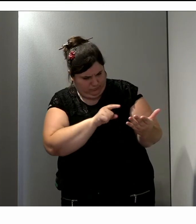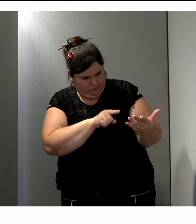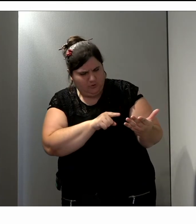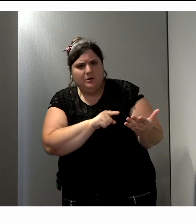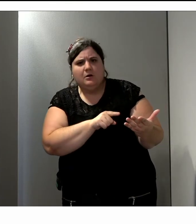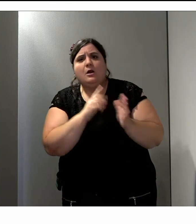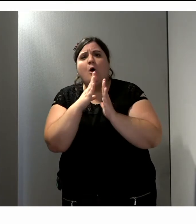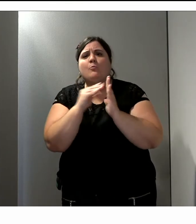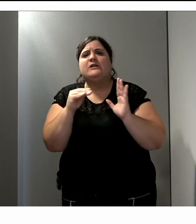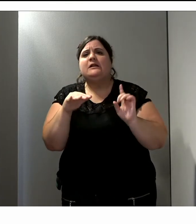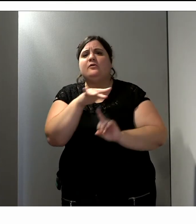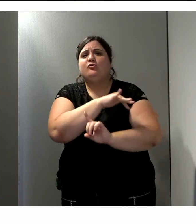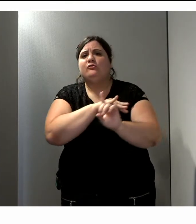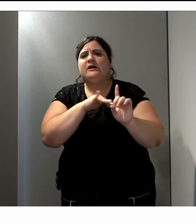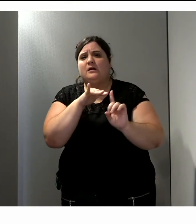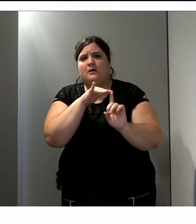utilise le modèle social